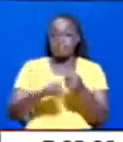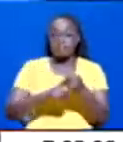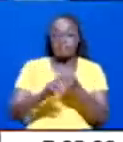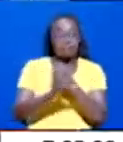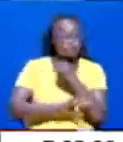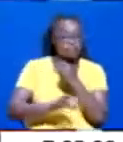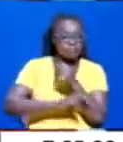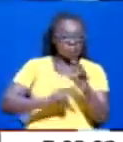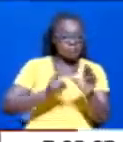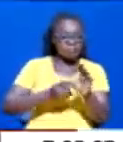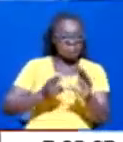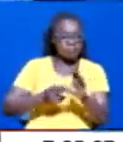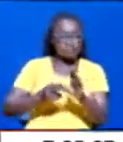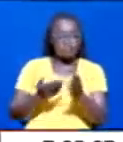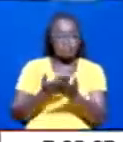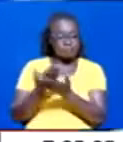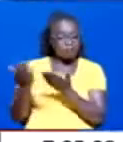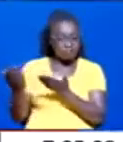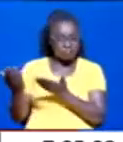yanayoshiriki kwenye mashindano hayo.